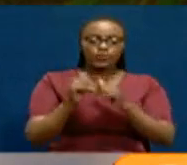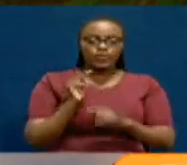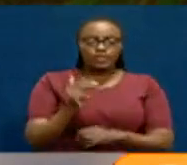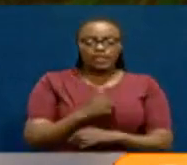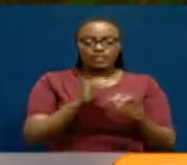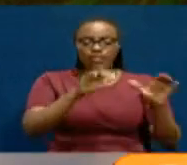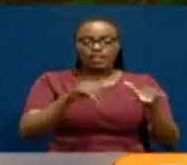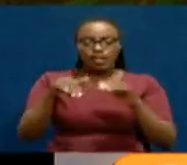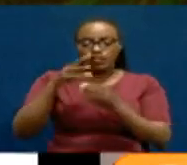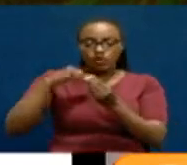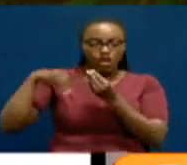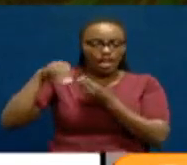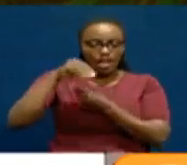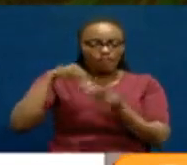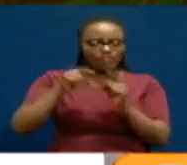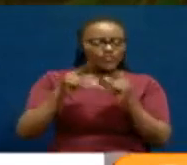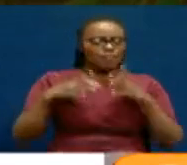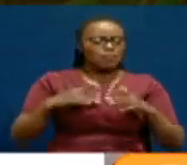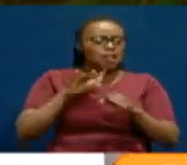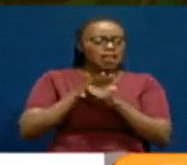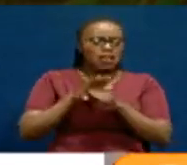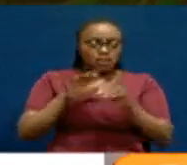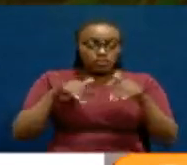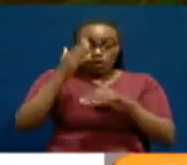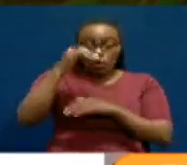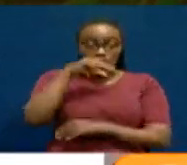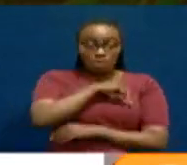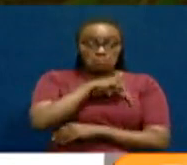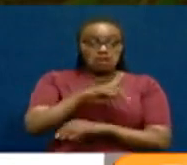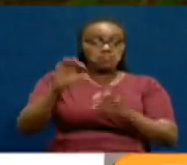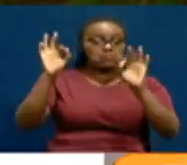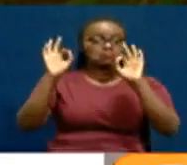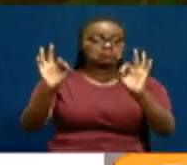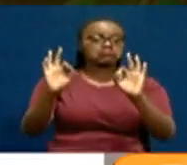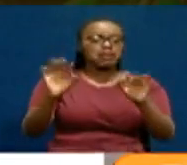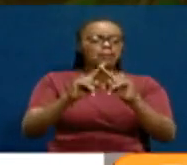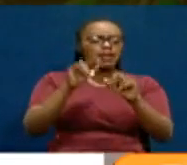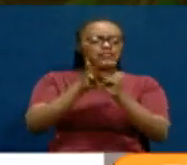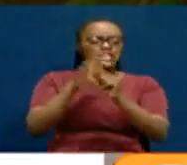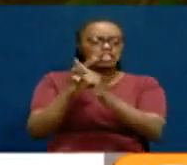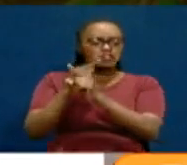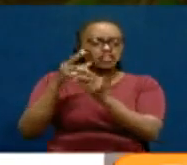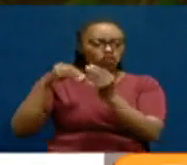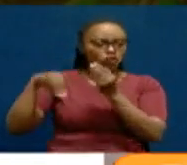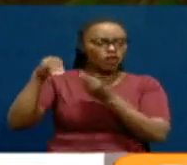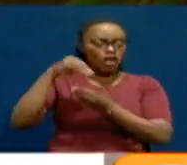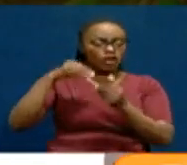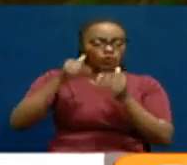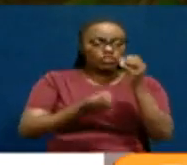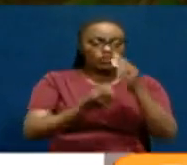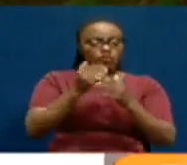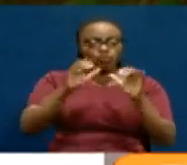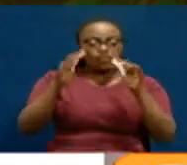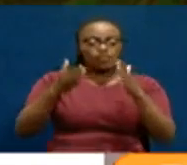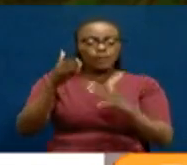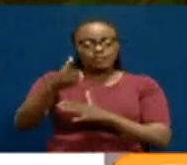Kilimo cha maparachichi kimeanziwa na wengi hasa kutokana na mapato yake bora. Hata hivyo kuna aina nyingi ya maparachichi ambayo hukuzwa na wakulima